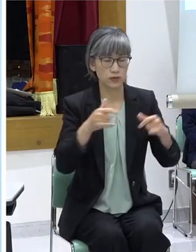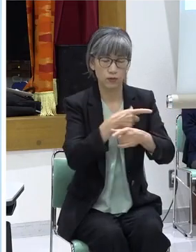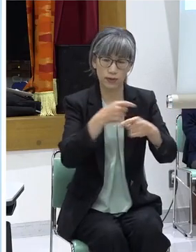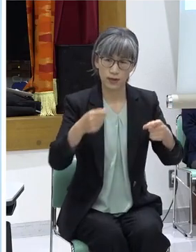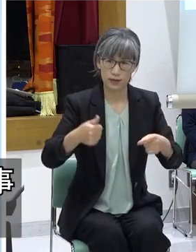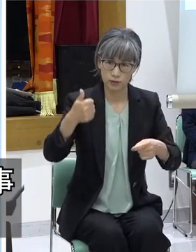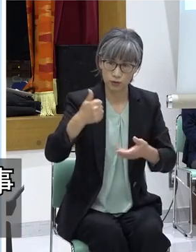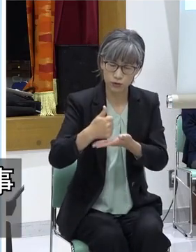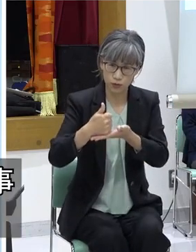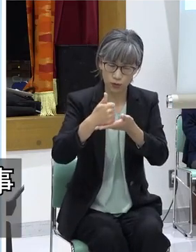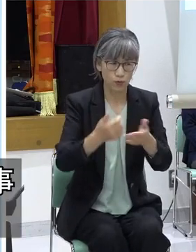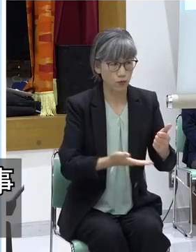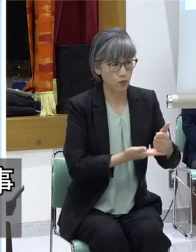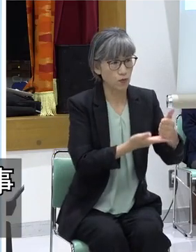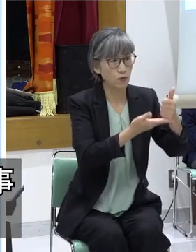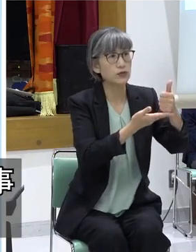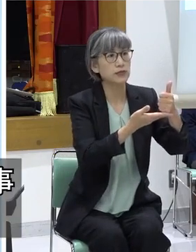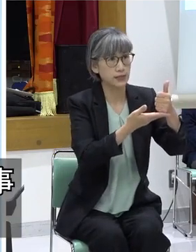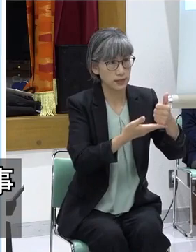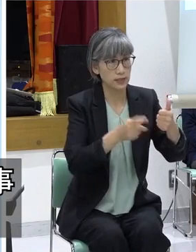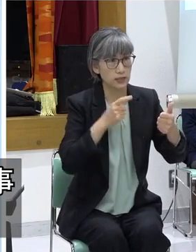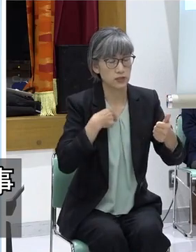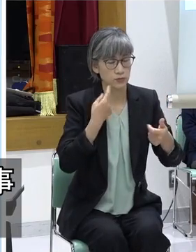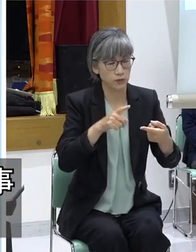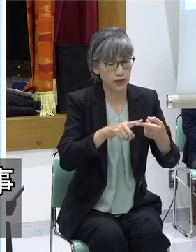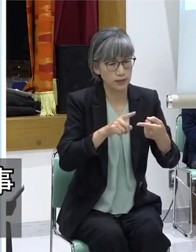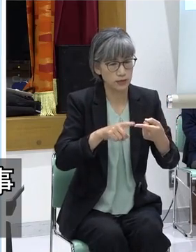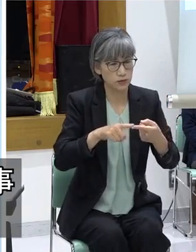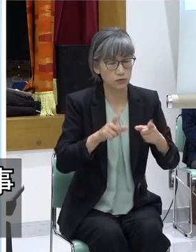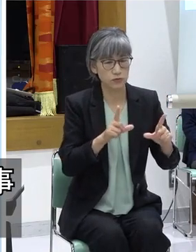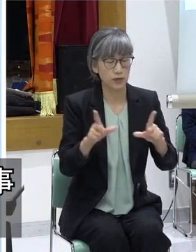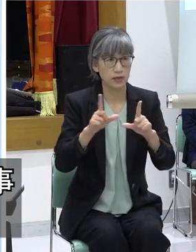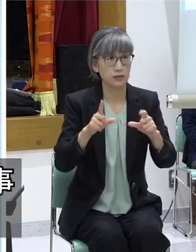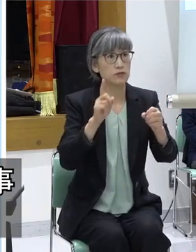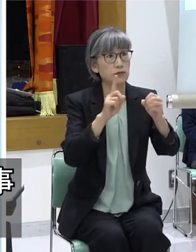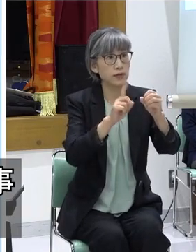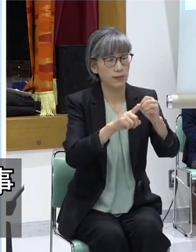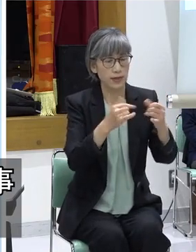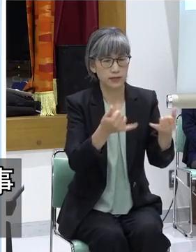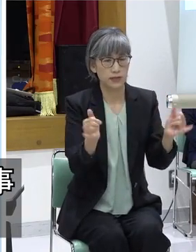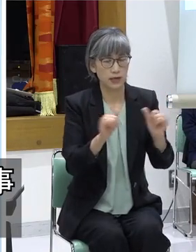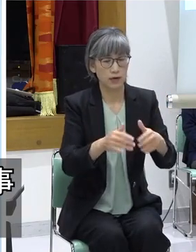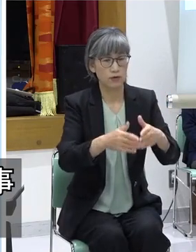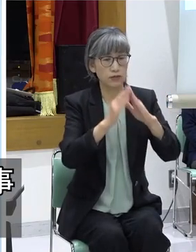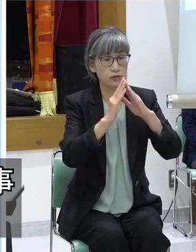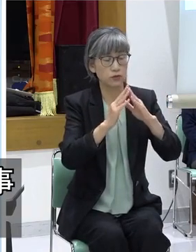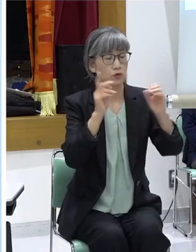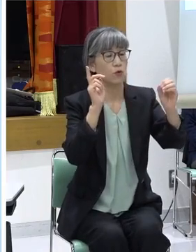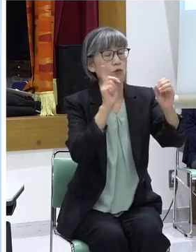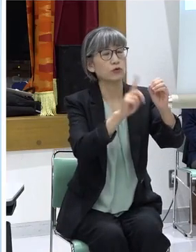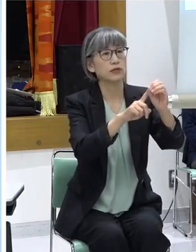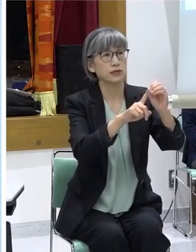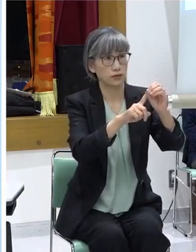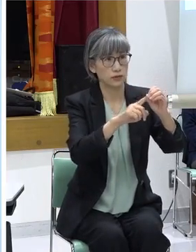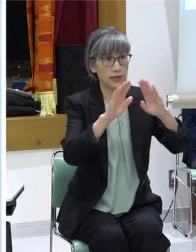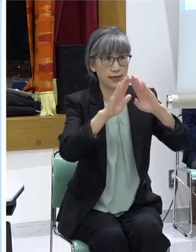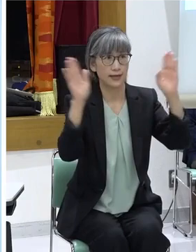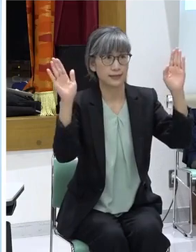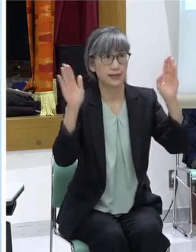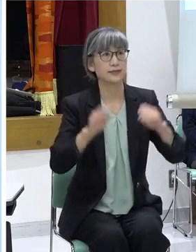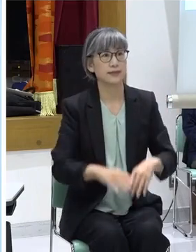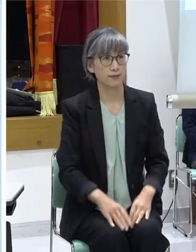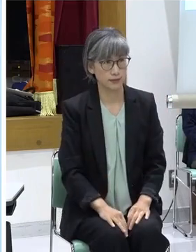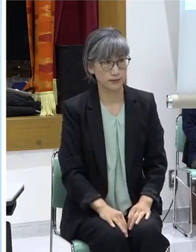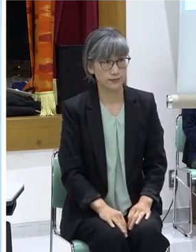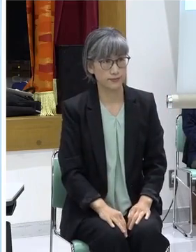合い、自分らしく暮らして生きることができること、社会を築くことを目的として開催させていただい